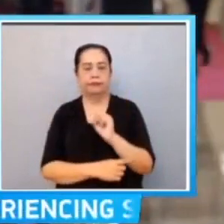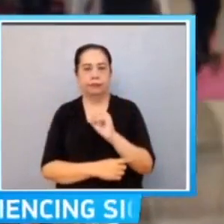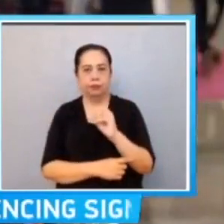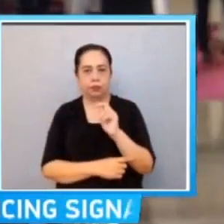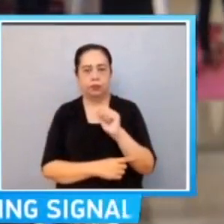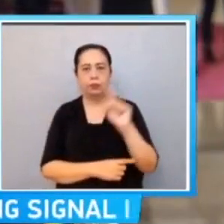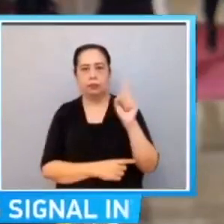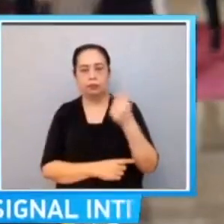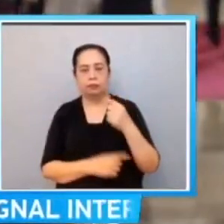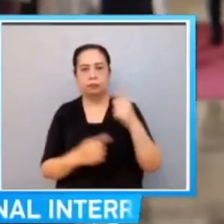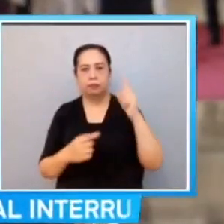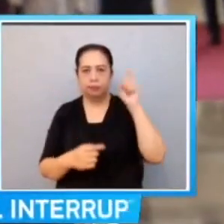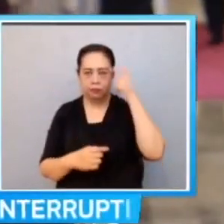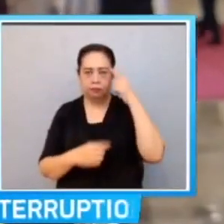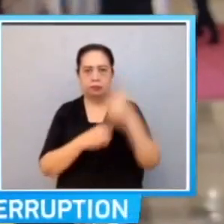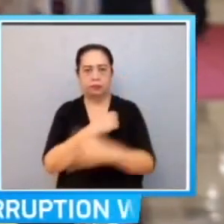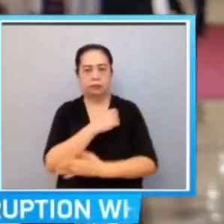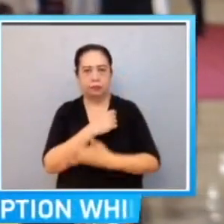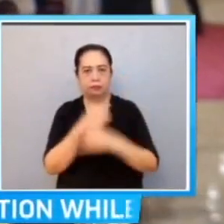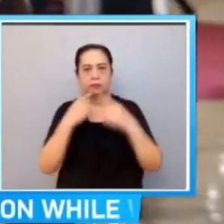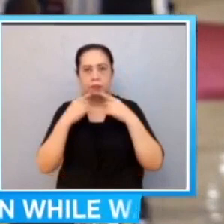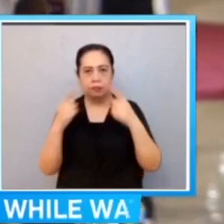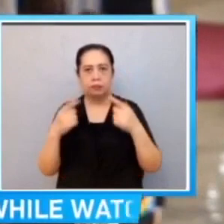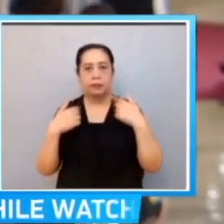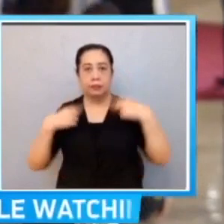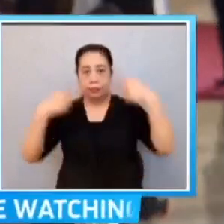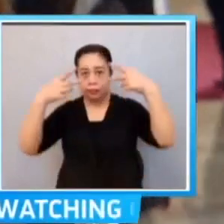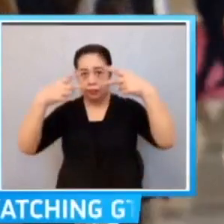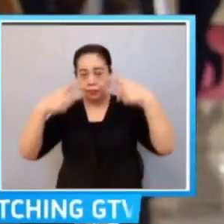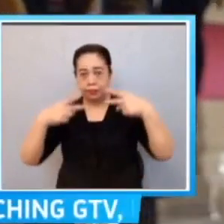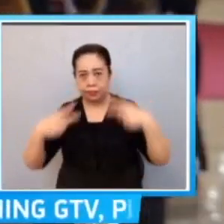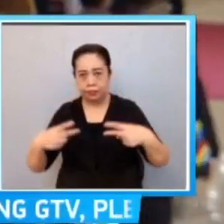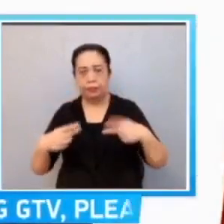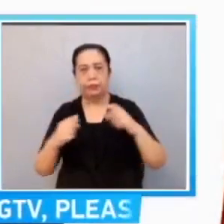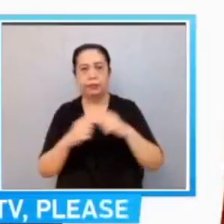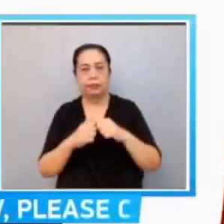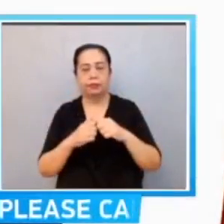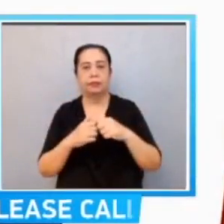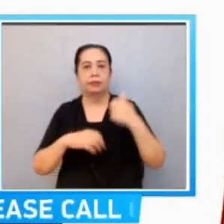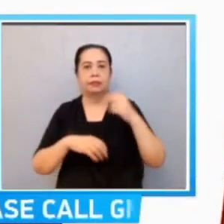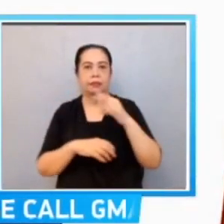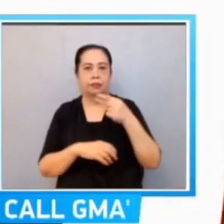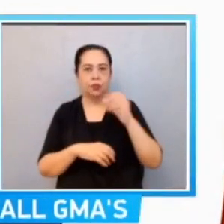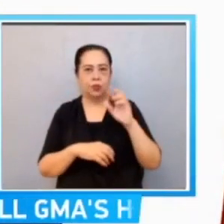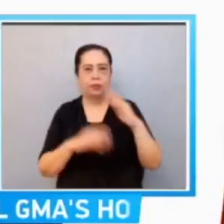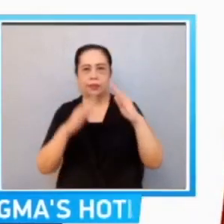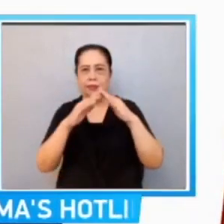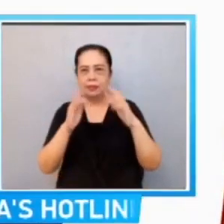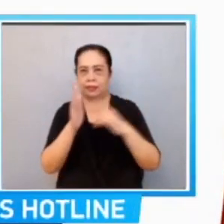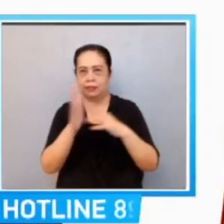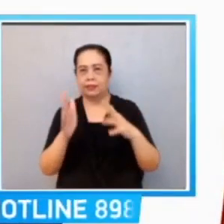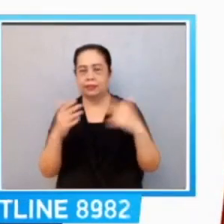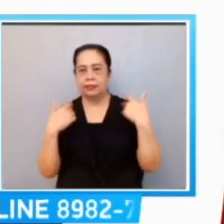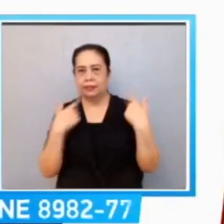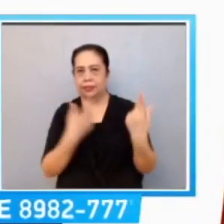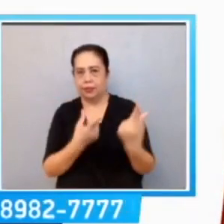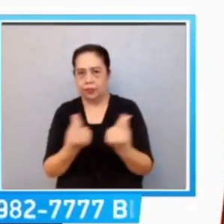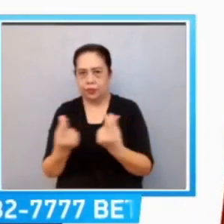Marcos, meron pong website ang House of Representatives na ginawa para po dyan. Yan po ay